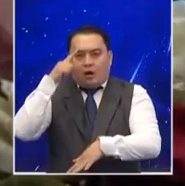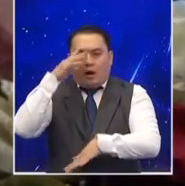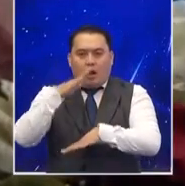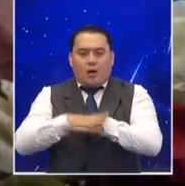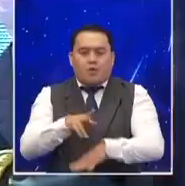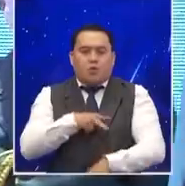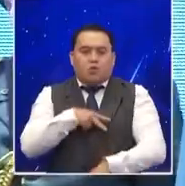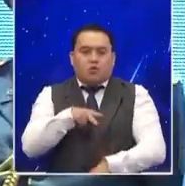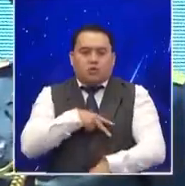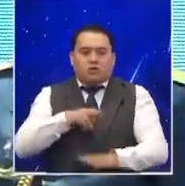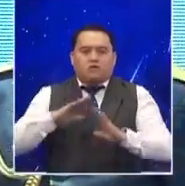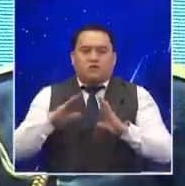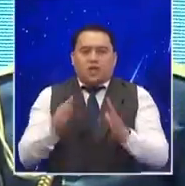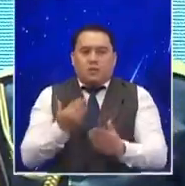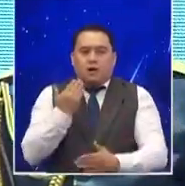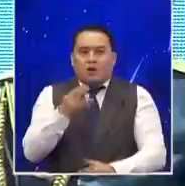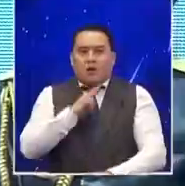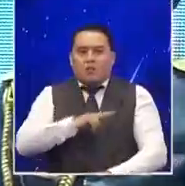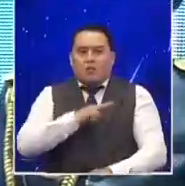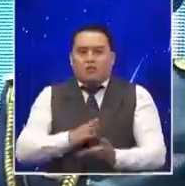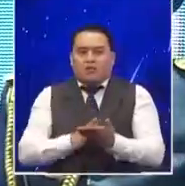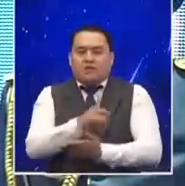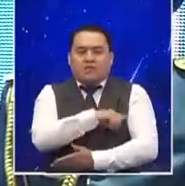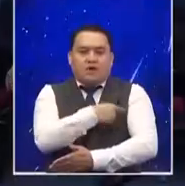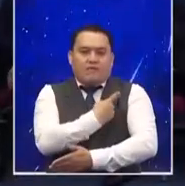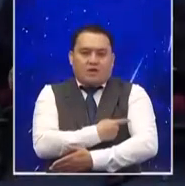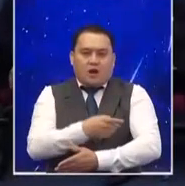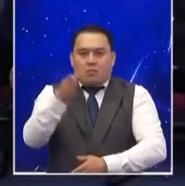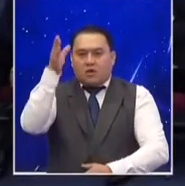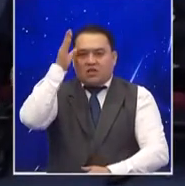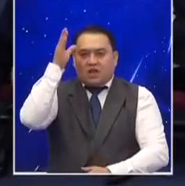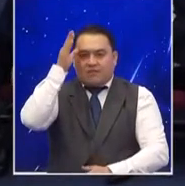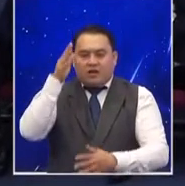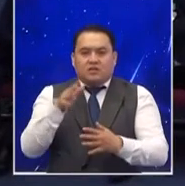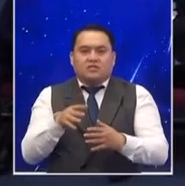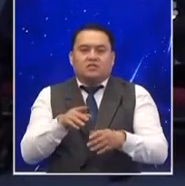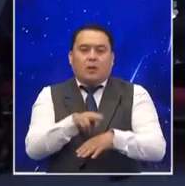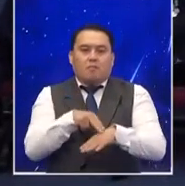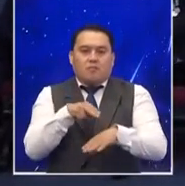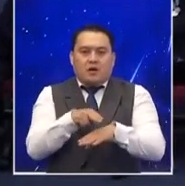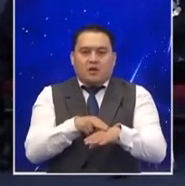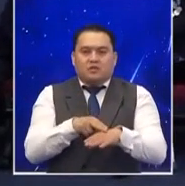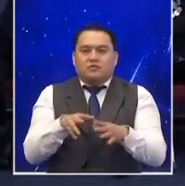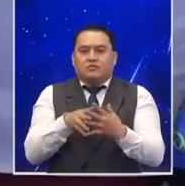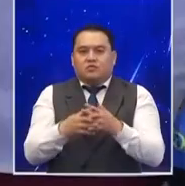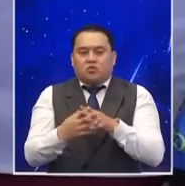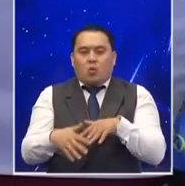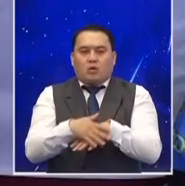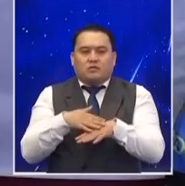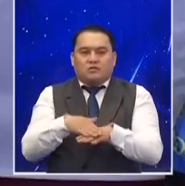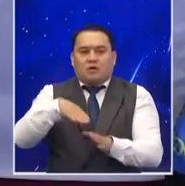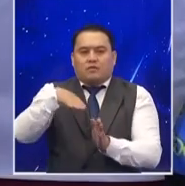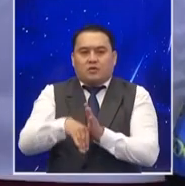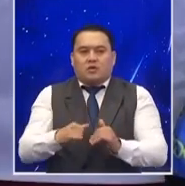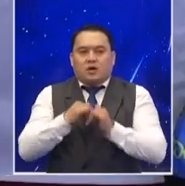медали участникам декабрьских событий, работникам сферы здравоохранения, образования, силовых структур и жителям, внесших огромный вклад в